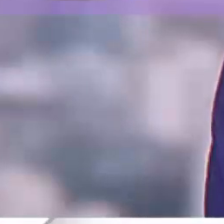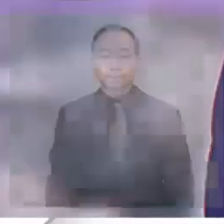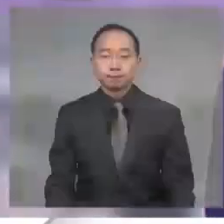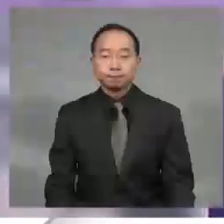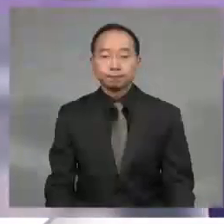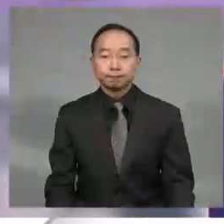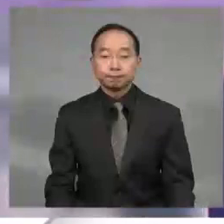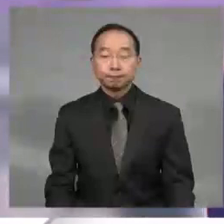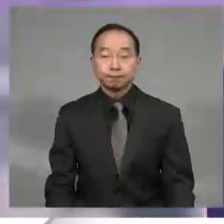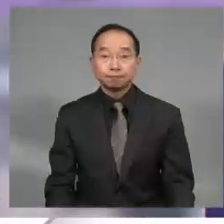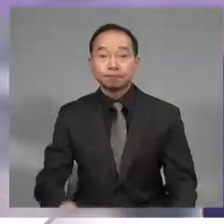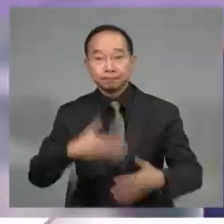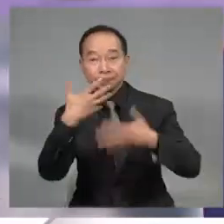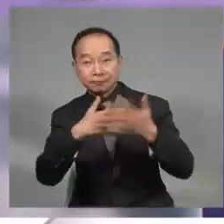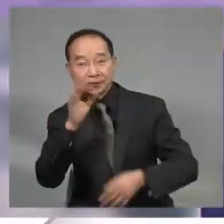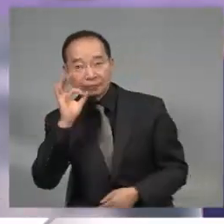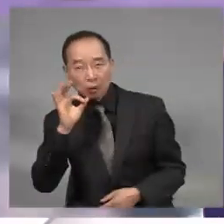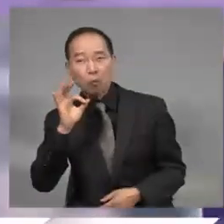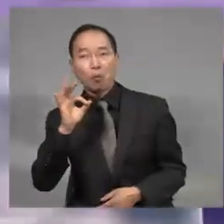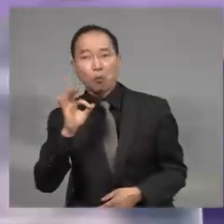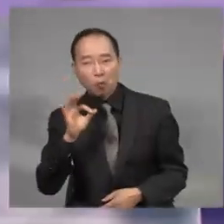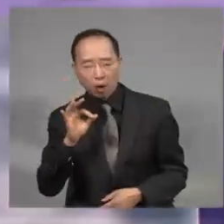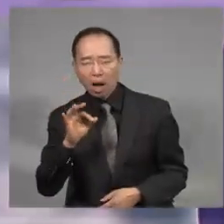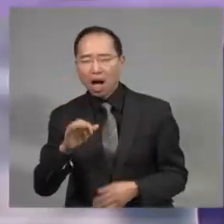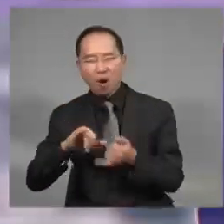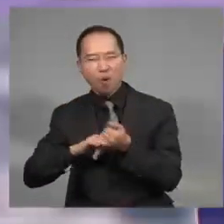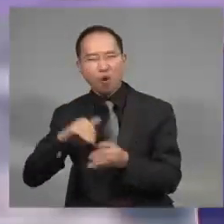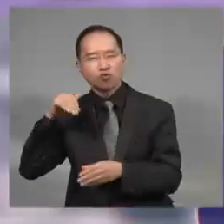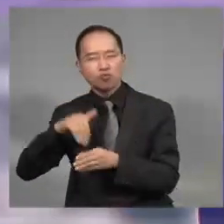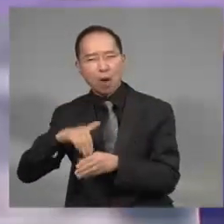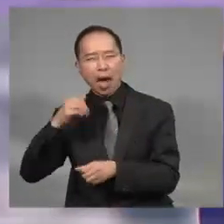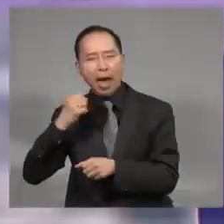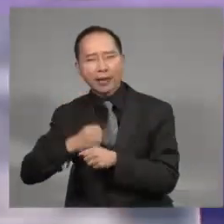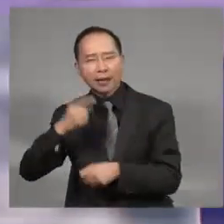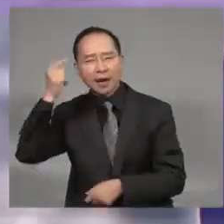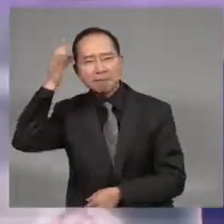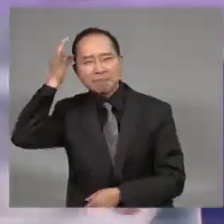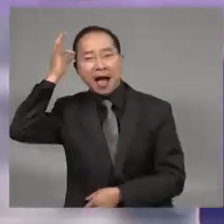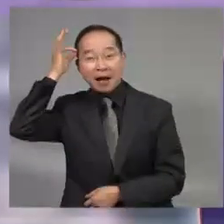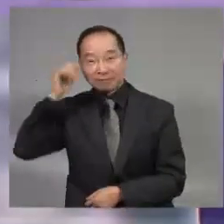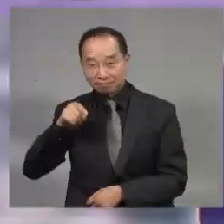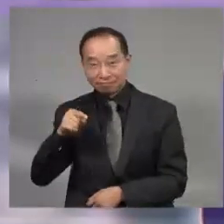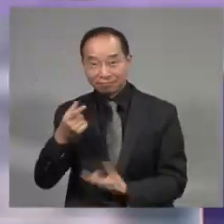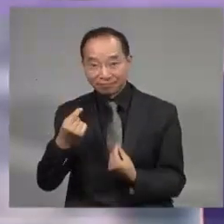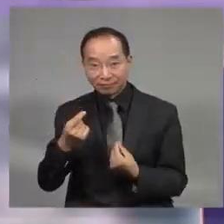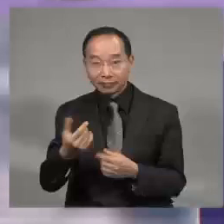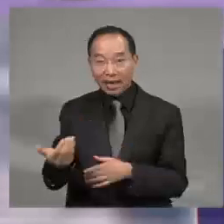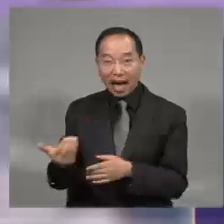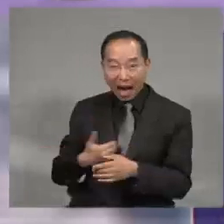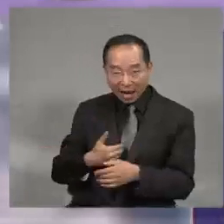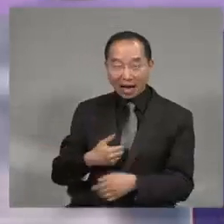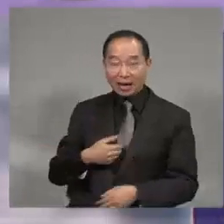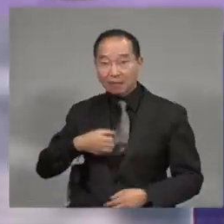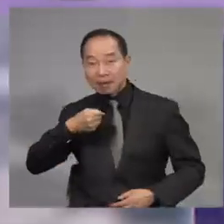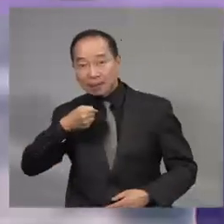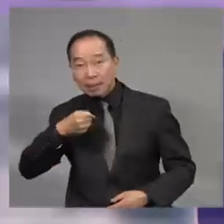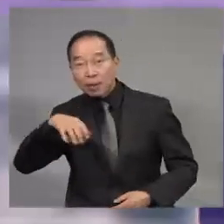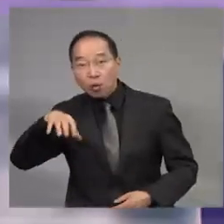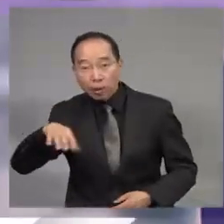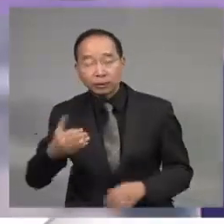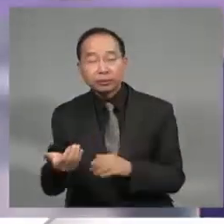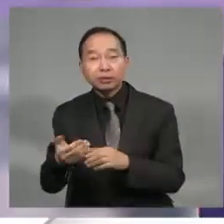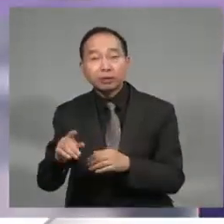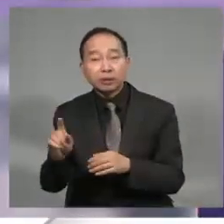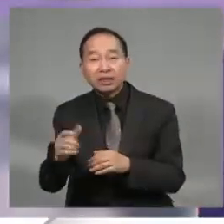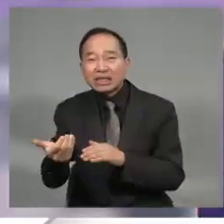이런 영상을 보고 나면 유권자의 한 명으로서 투표 꼭 해야 되겠다는 생각이 들죠. 자, 앞서서 송혜지 캐스터가 이제 실시간